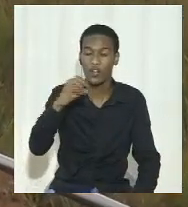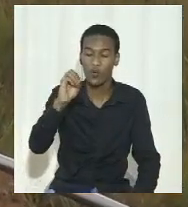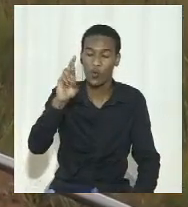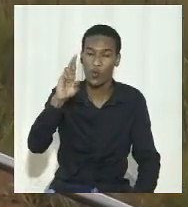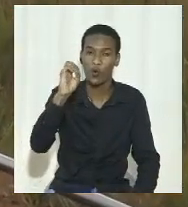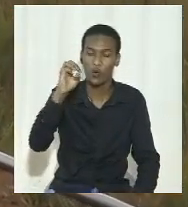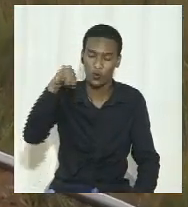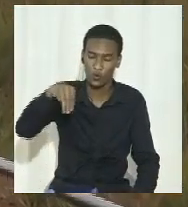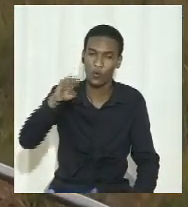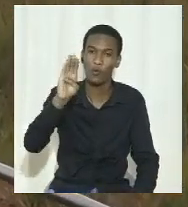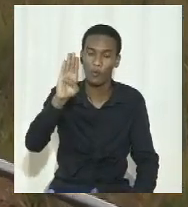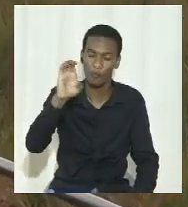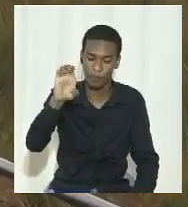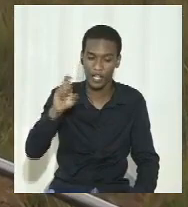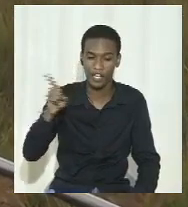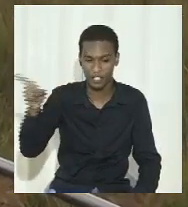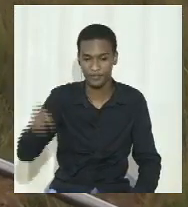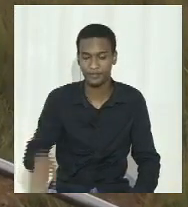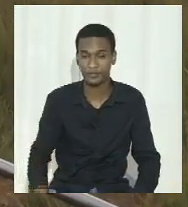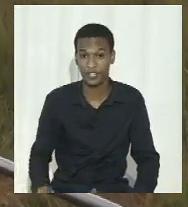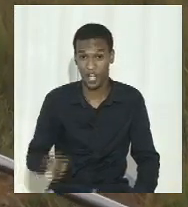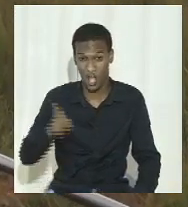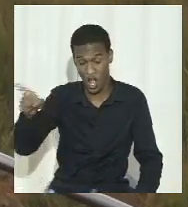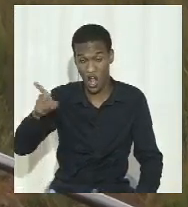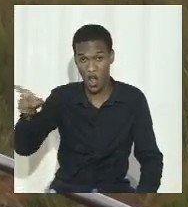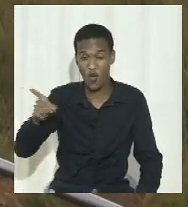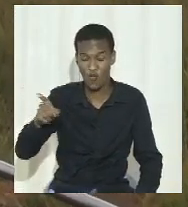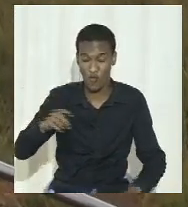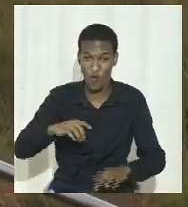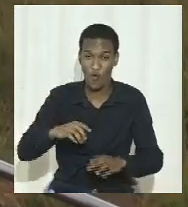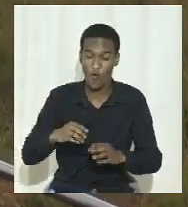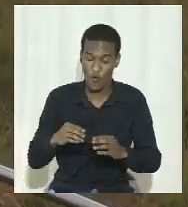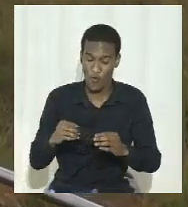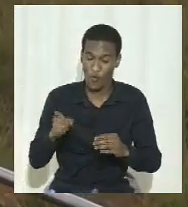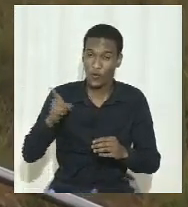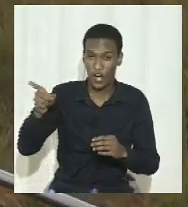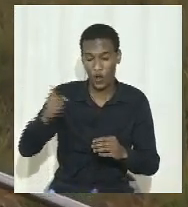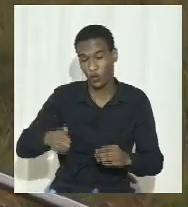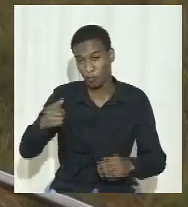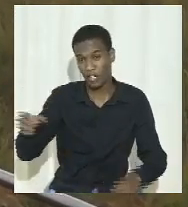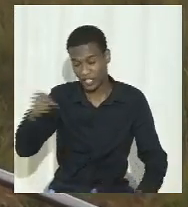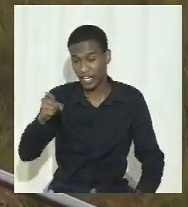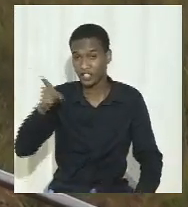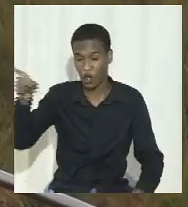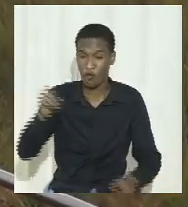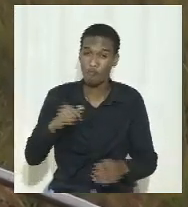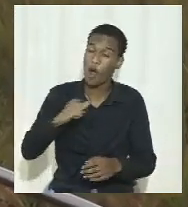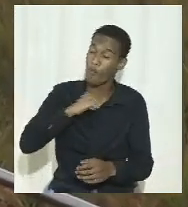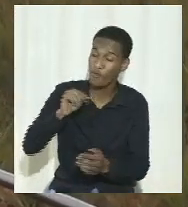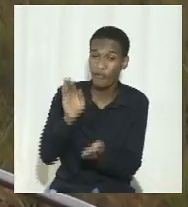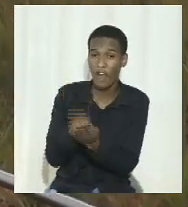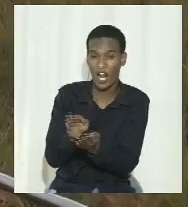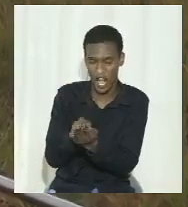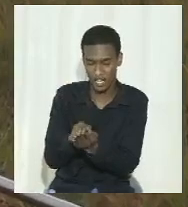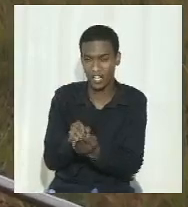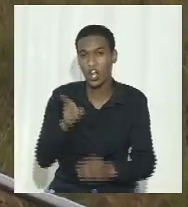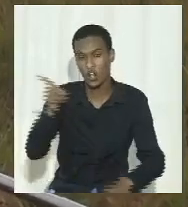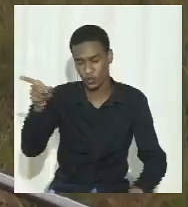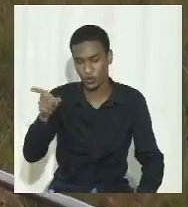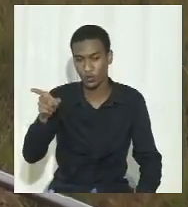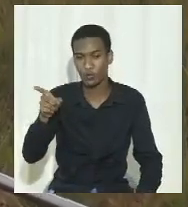fiompiana ary ny jono zany a dia mampita amin'ny ryzareo amin'ny fitoerana famongorana valala izay a no mahatonga